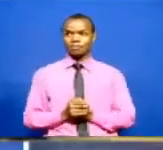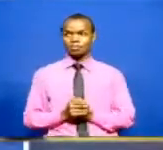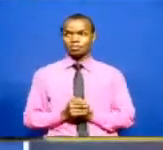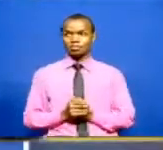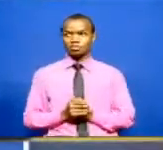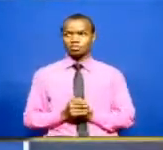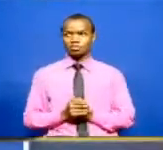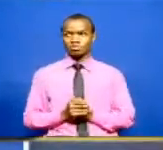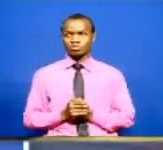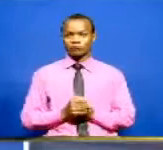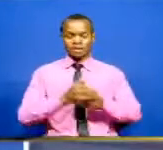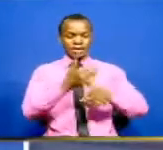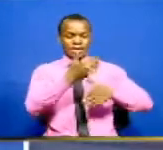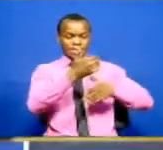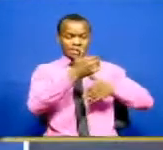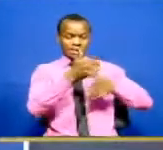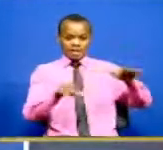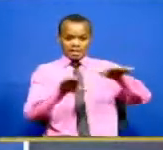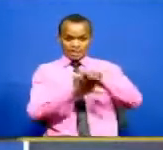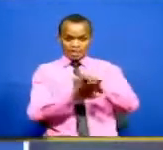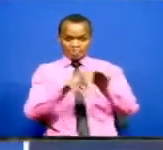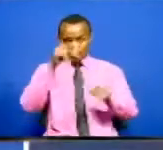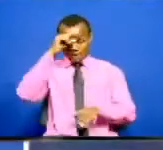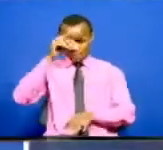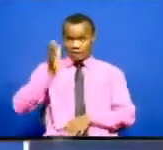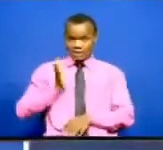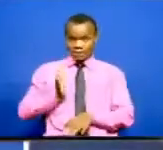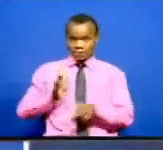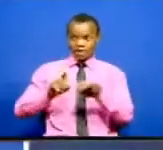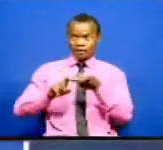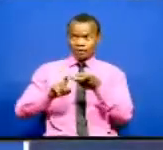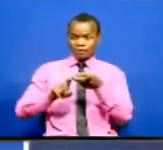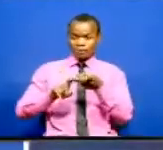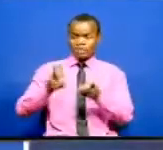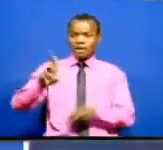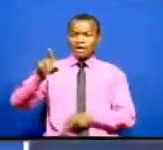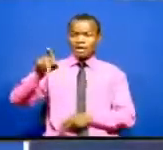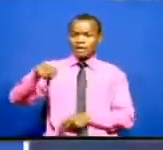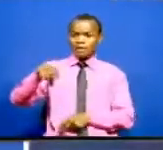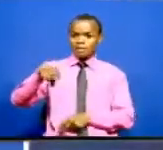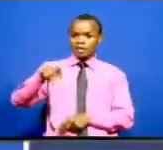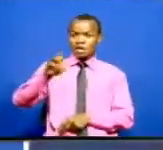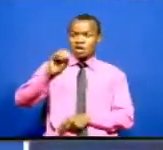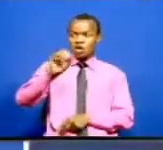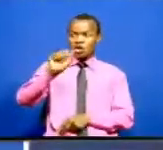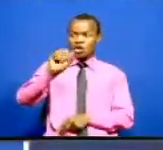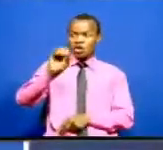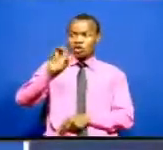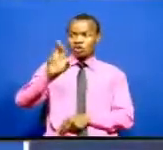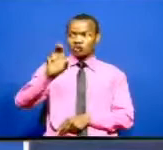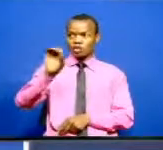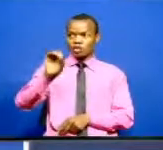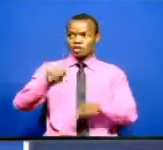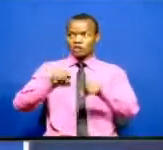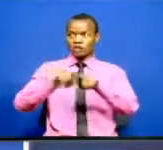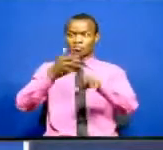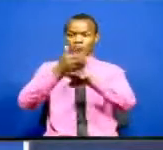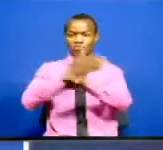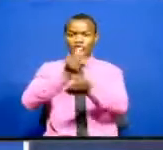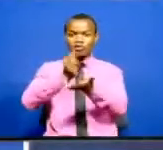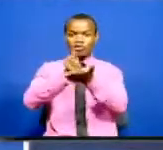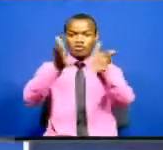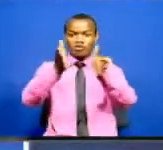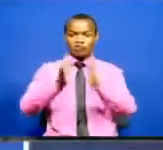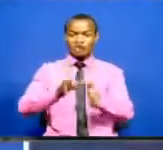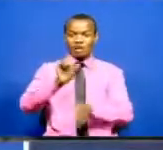Naibu gavana wa kaunti ya Kisii Joash Maangi, mbunge wa Mugirango kusini Sylvanus Osoro na aliyekuwa afisa wa chama cha ODM tawi